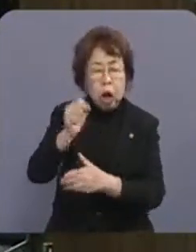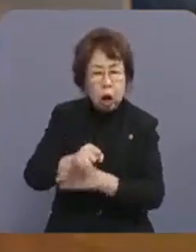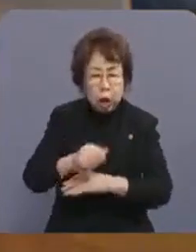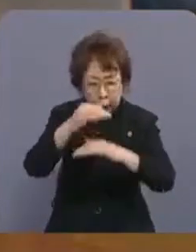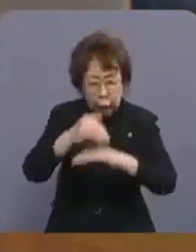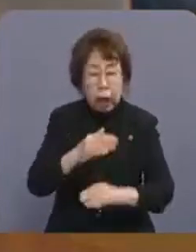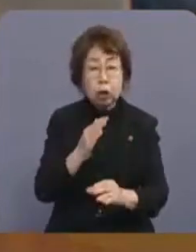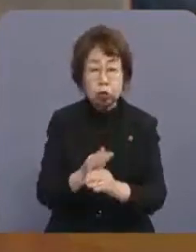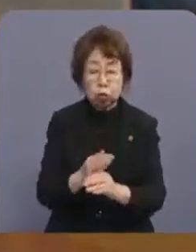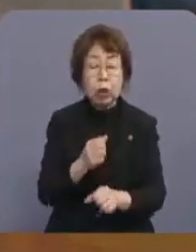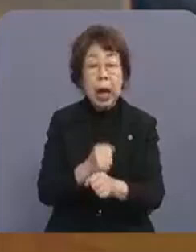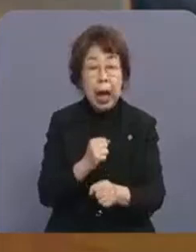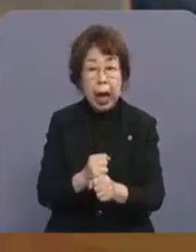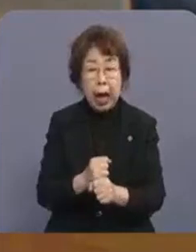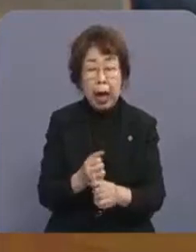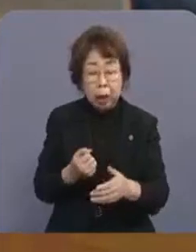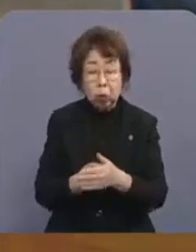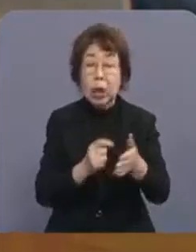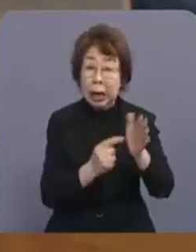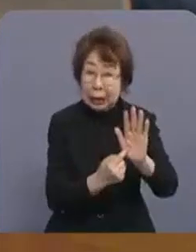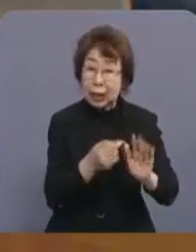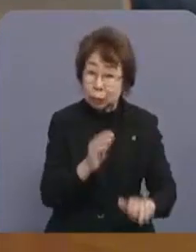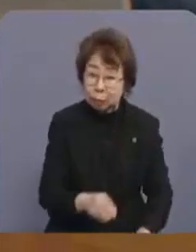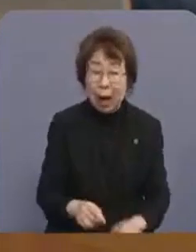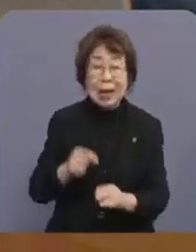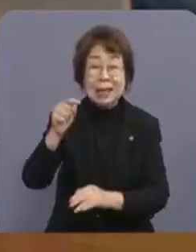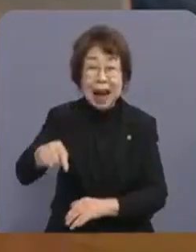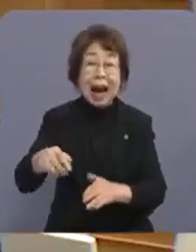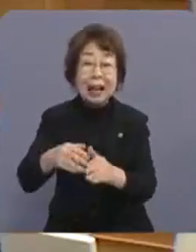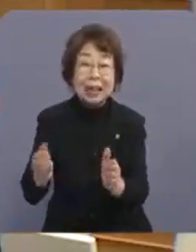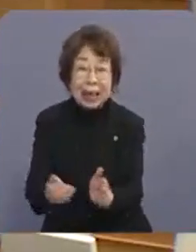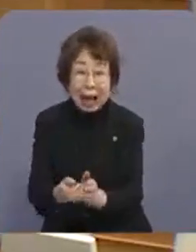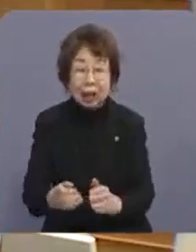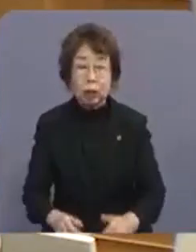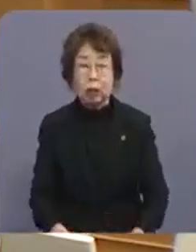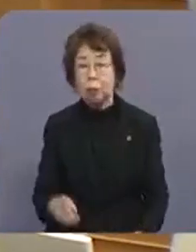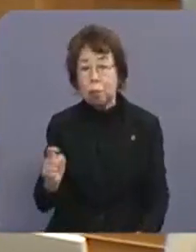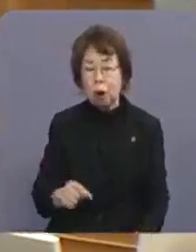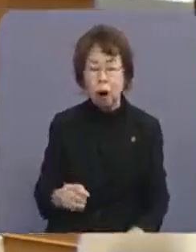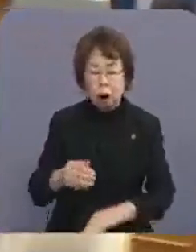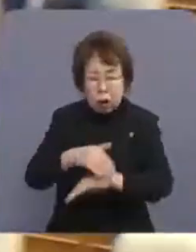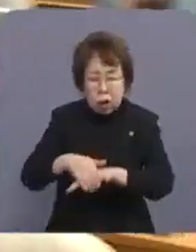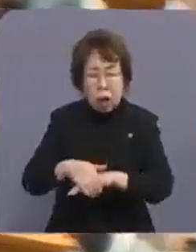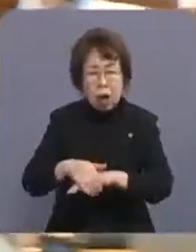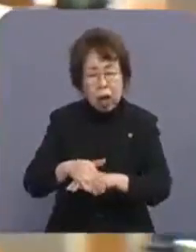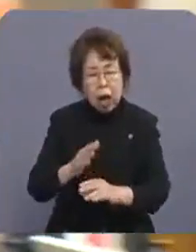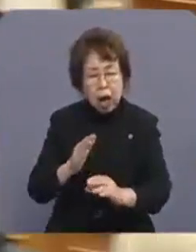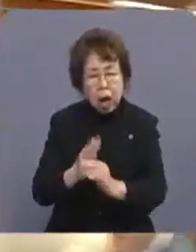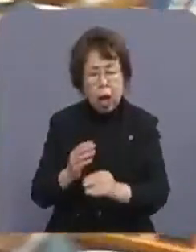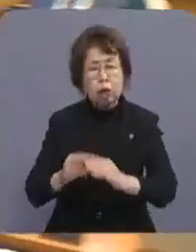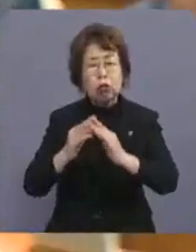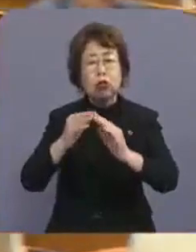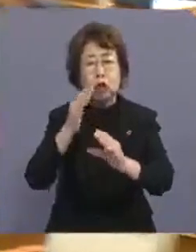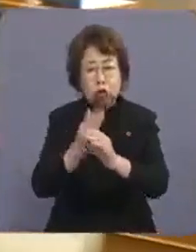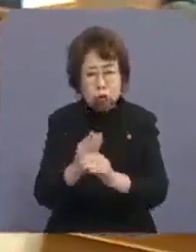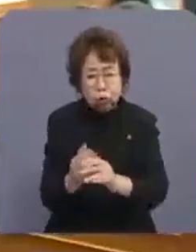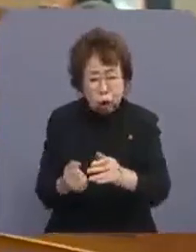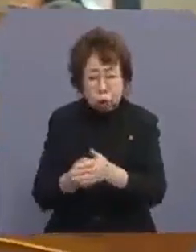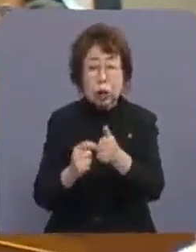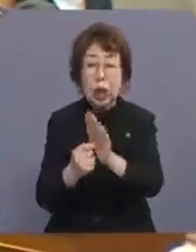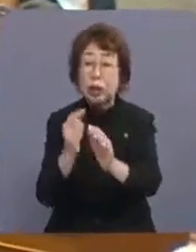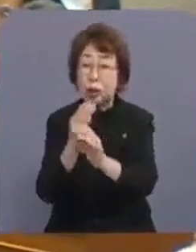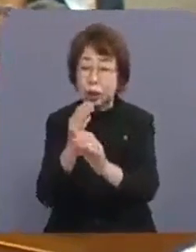중 발생 예측량 규정하자 주장하고 있고 야당은 용량을 설계 수명 중 발생 예측량 규정하고